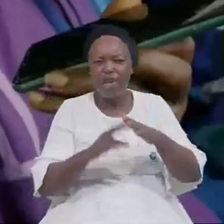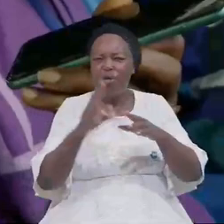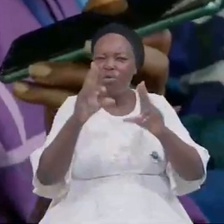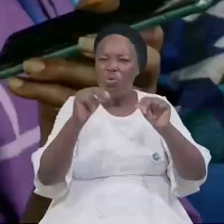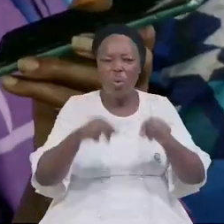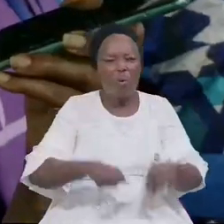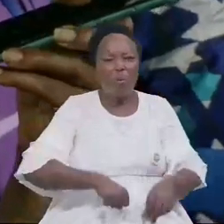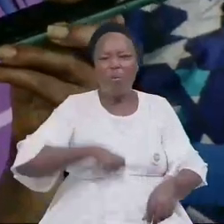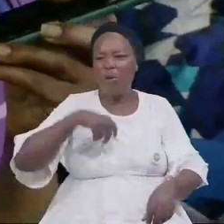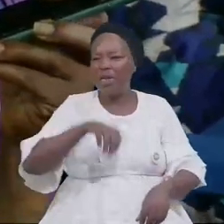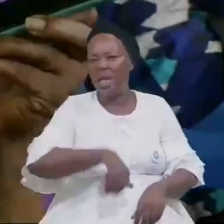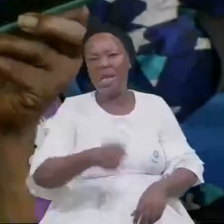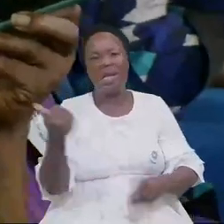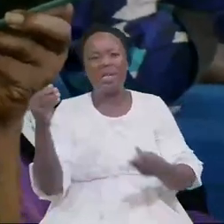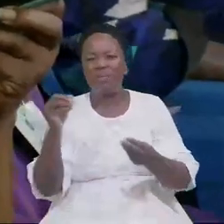d'orgueil,